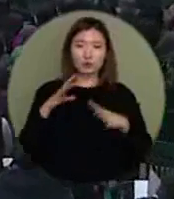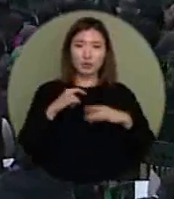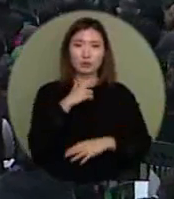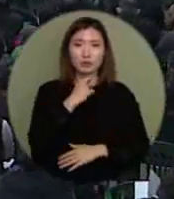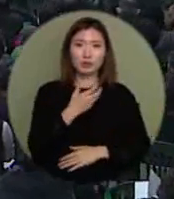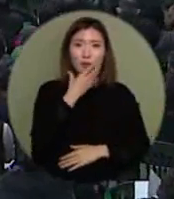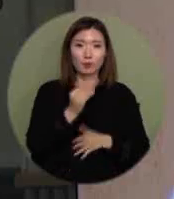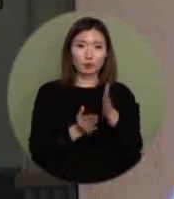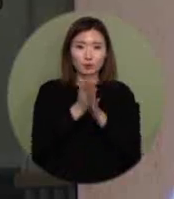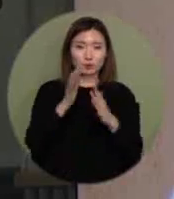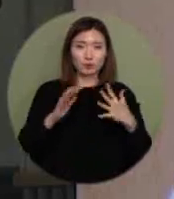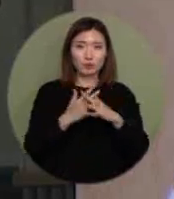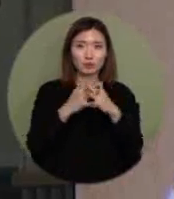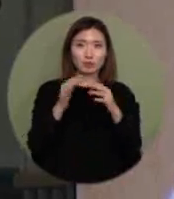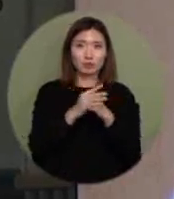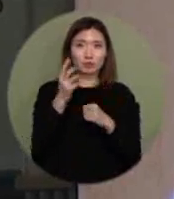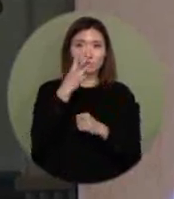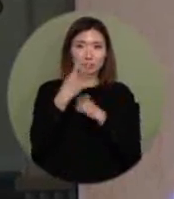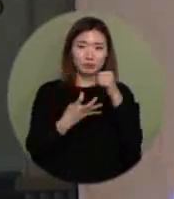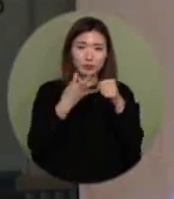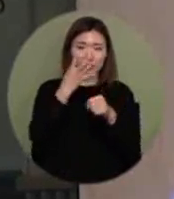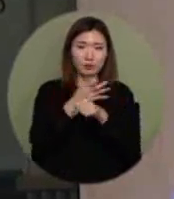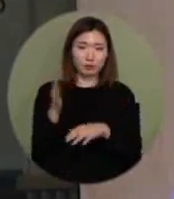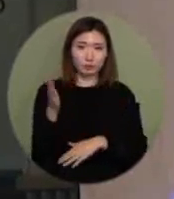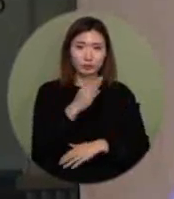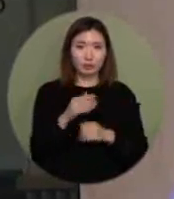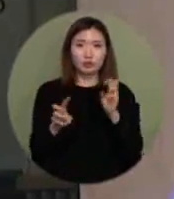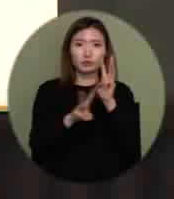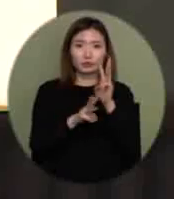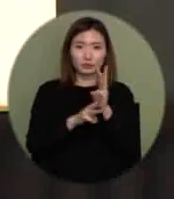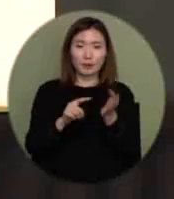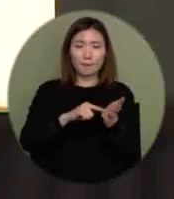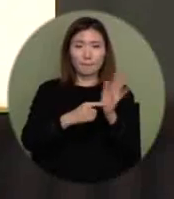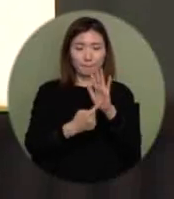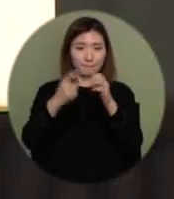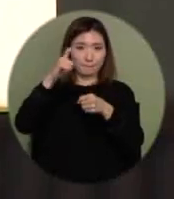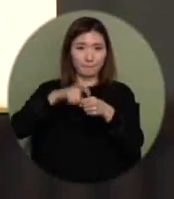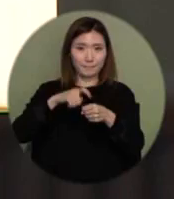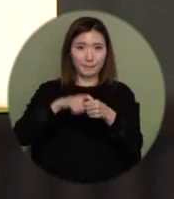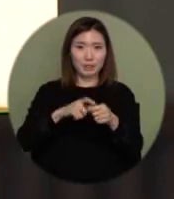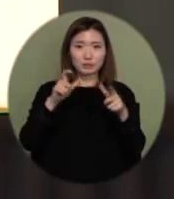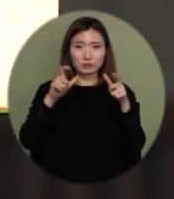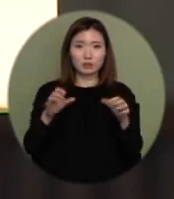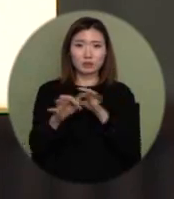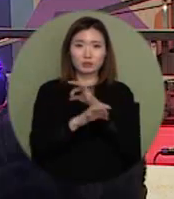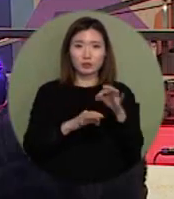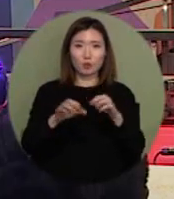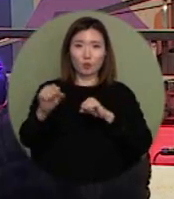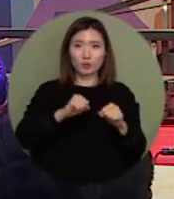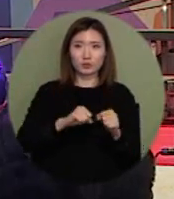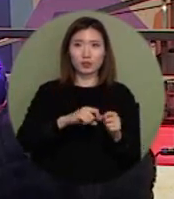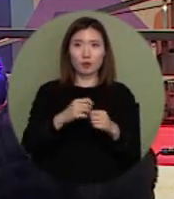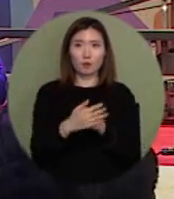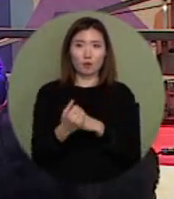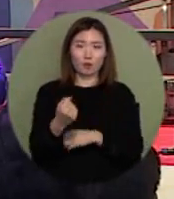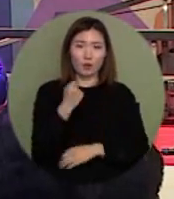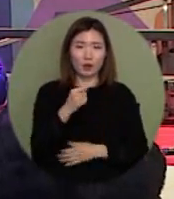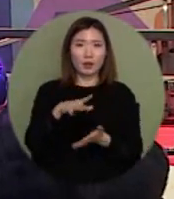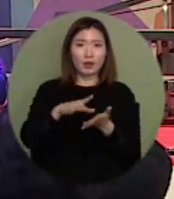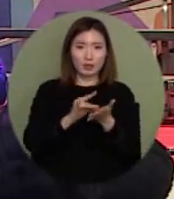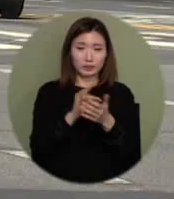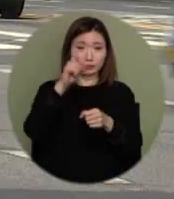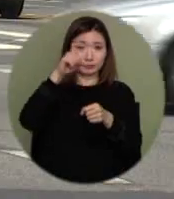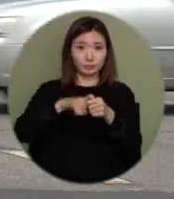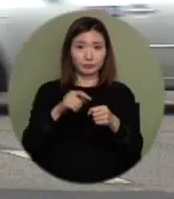행복도시 건설. 지난 2014년부터 중랑구가 내세우고 있는 슬로건으로 지역 경제 활성화가 핵심 수단이자